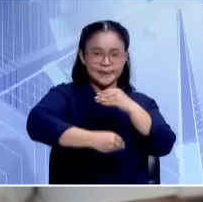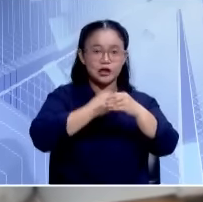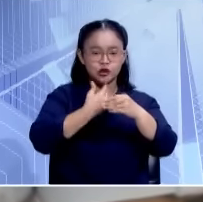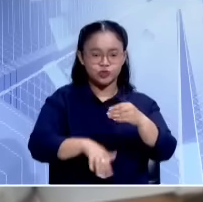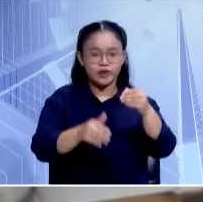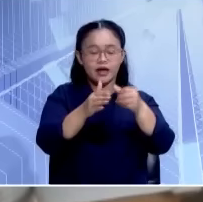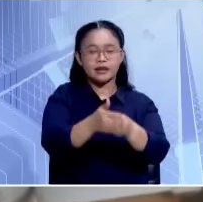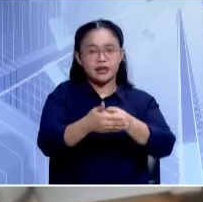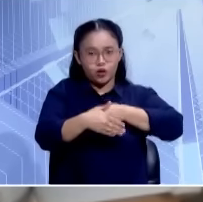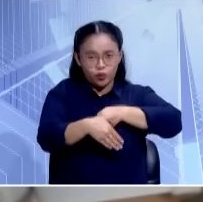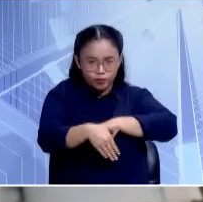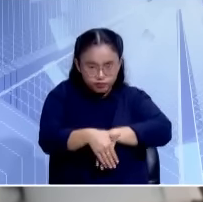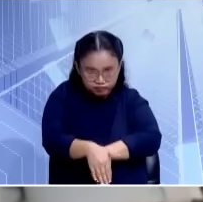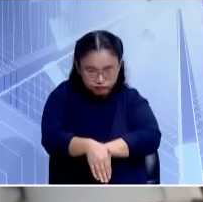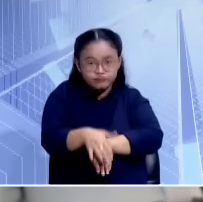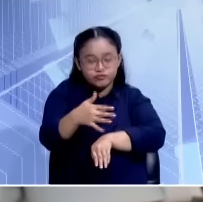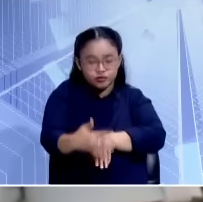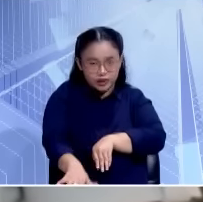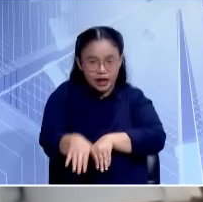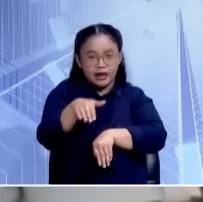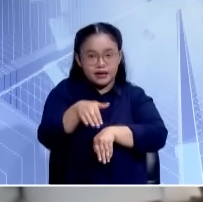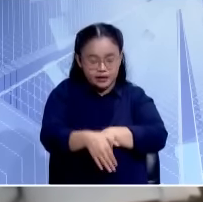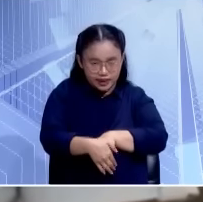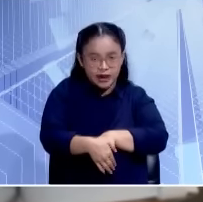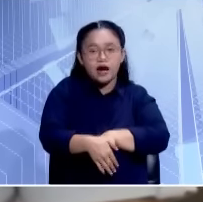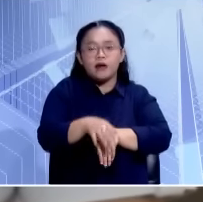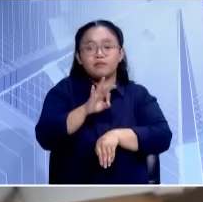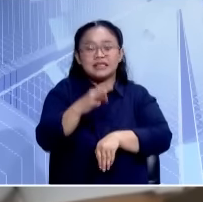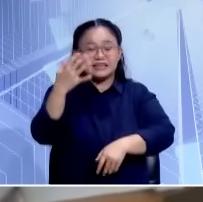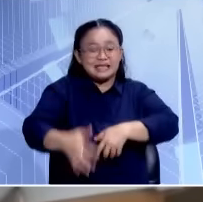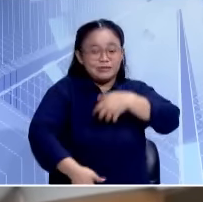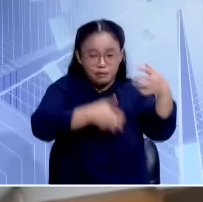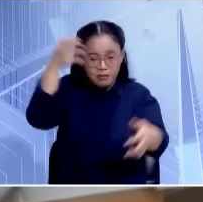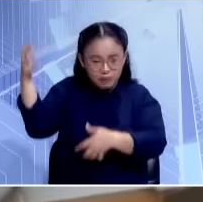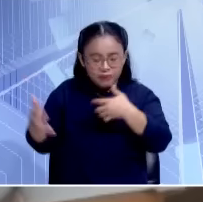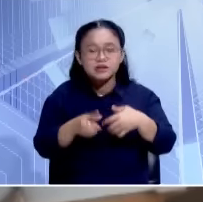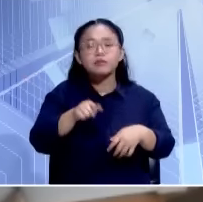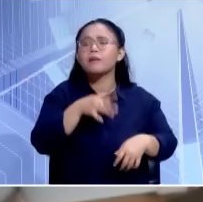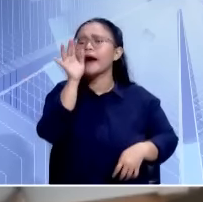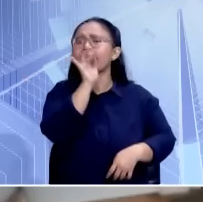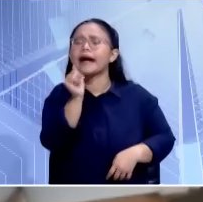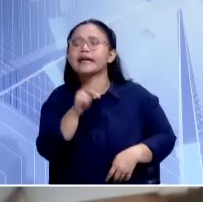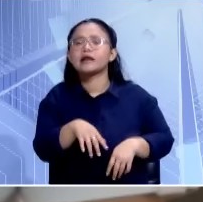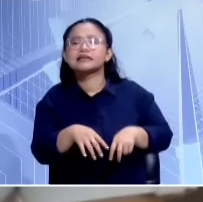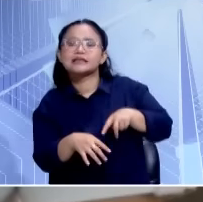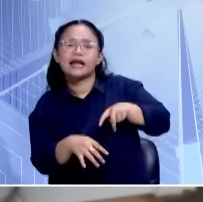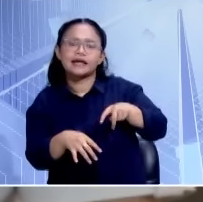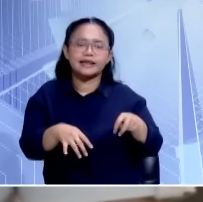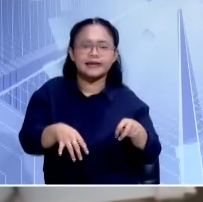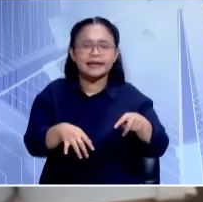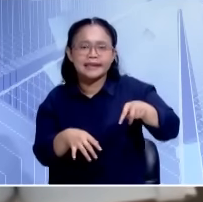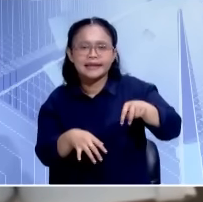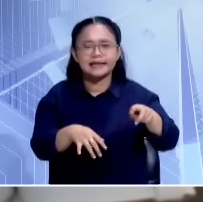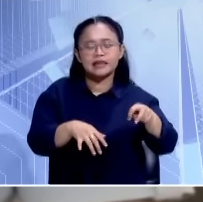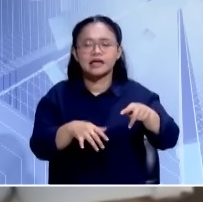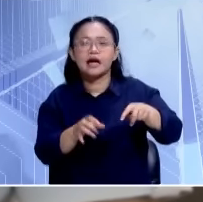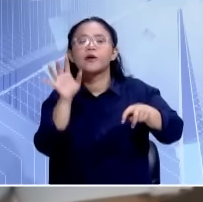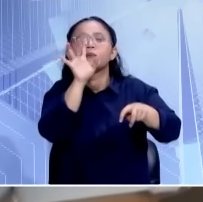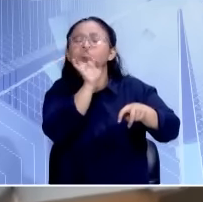area kewanitaannya. Ketika dilakukan penggeledahan, ada gerakan yang mencurigakan sehingga petugas mencurigai ada sesuatu